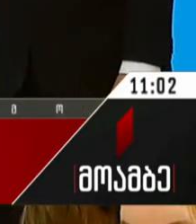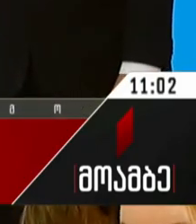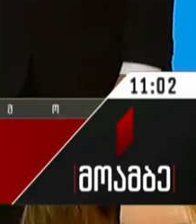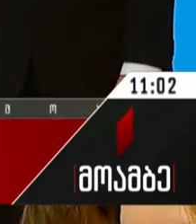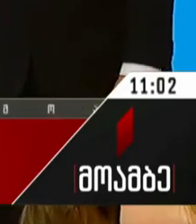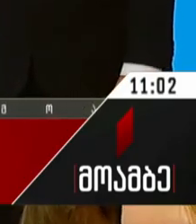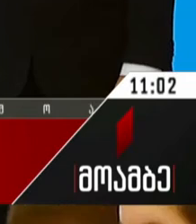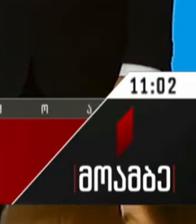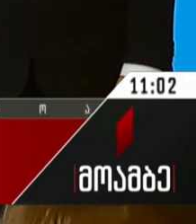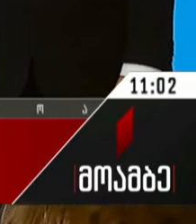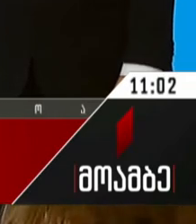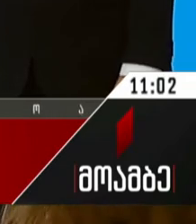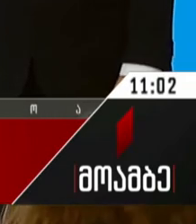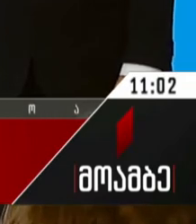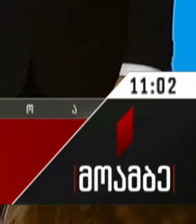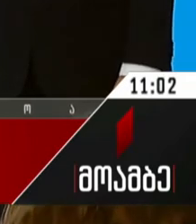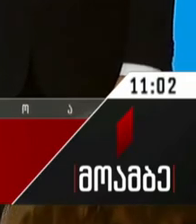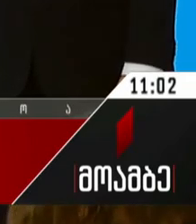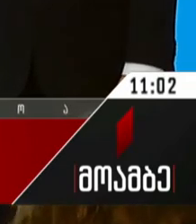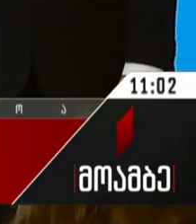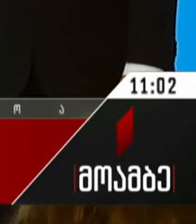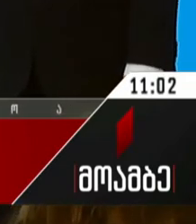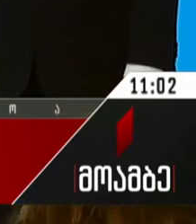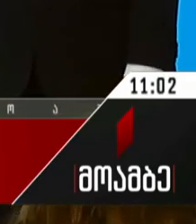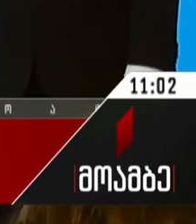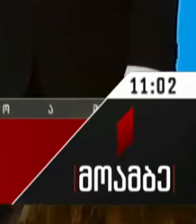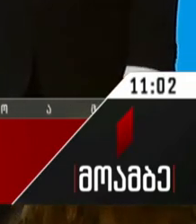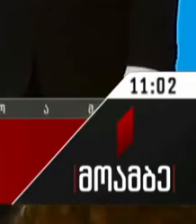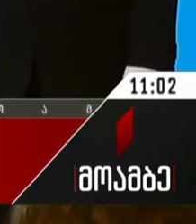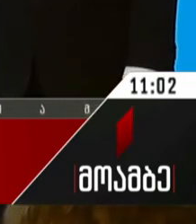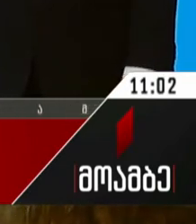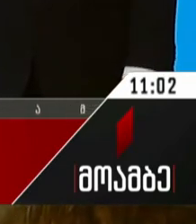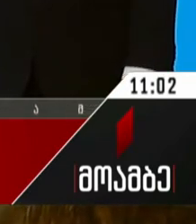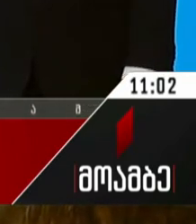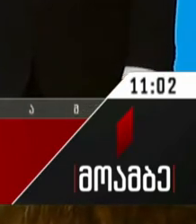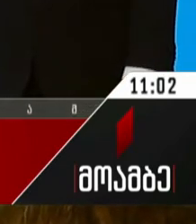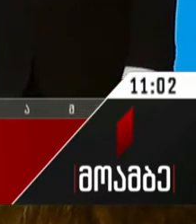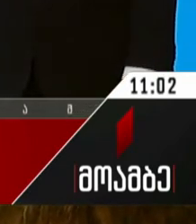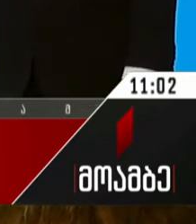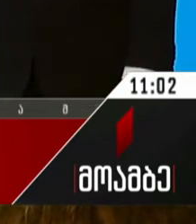მრავალმხრივი გამოცდილება კერძო სექტორში, საჯარო სექტორში.